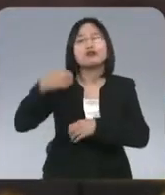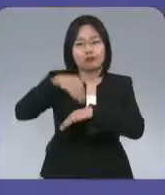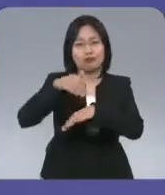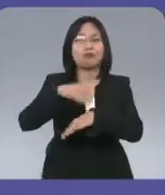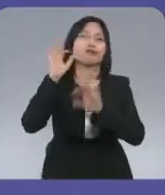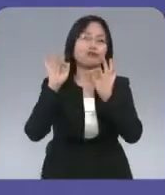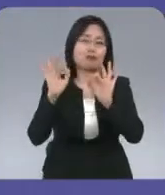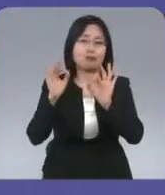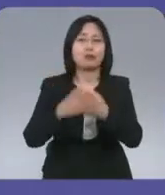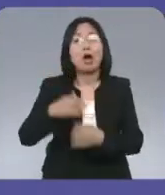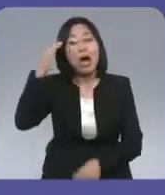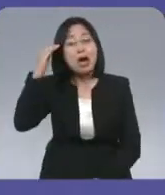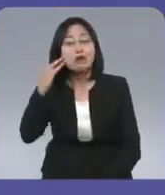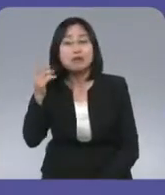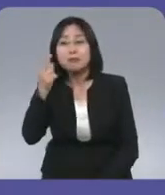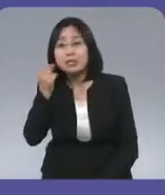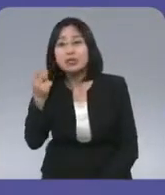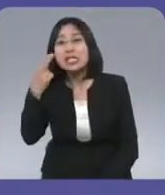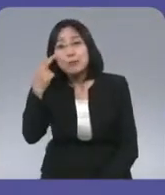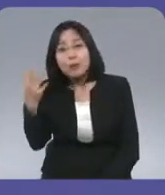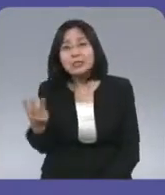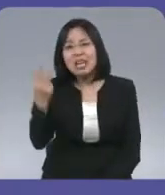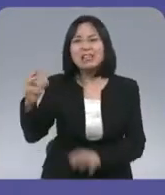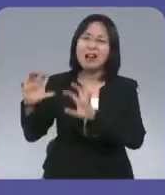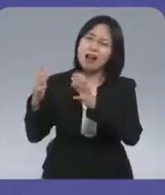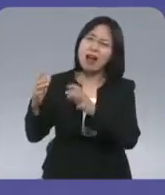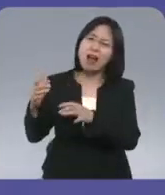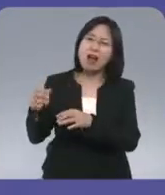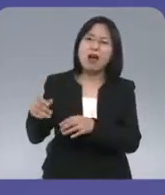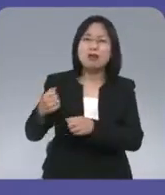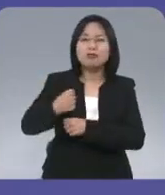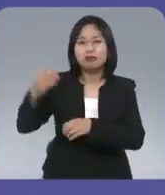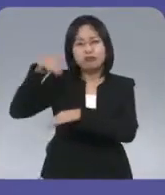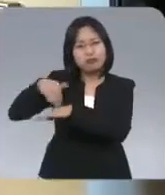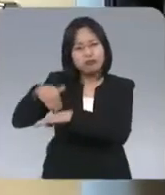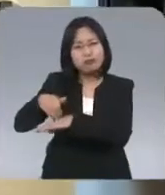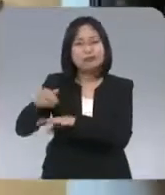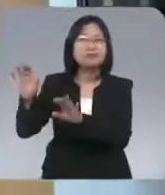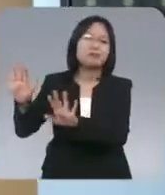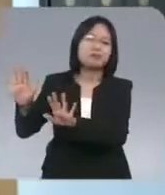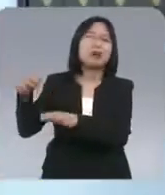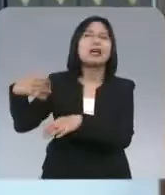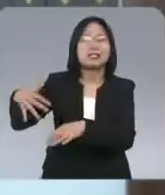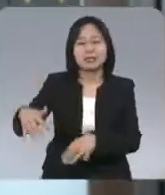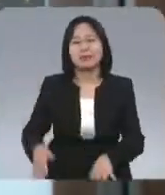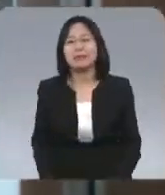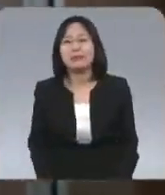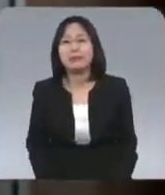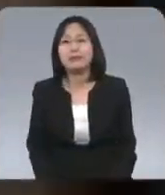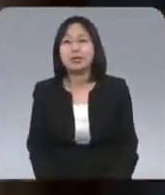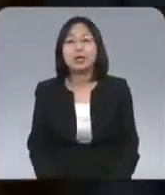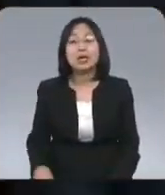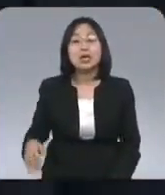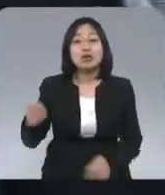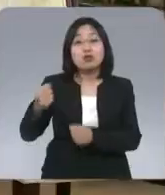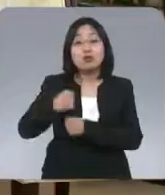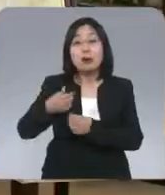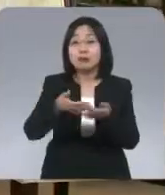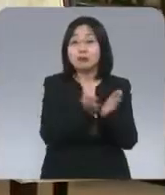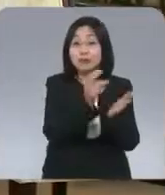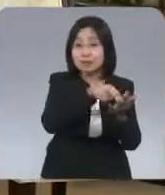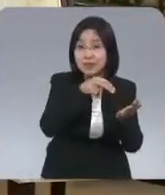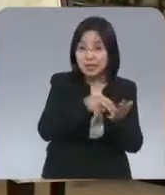südkorea und japan nicht mehr durchgeführt wurden das südkoreanische verteidigungsministerium teilt jedoch die